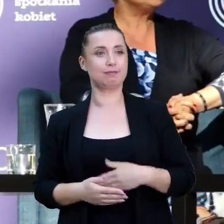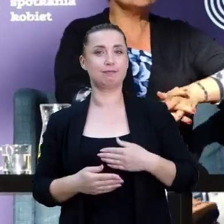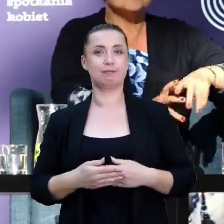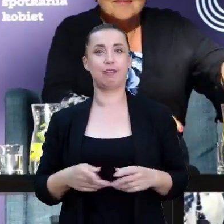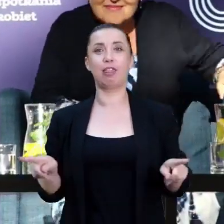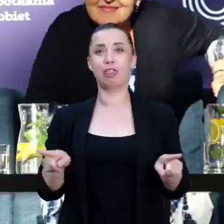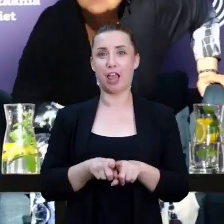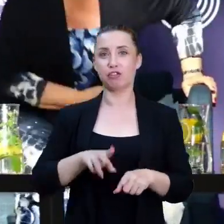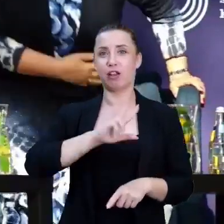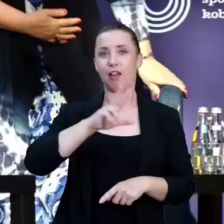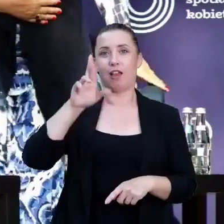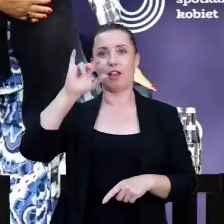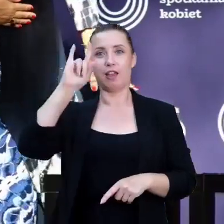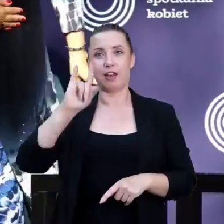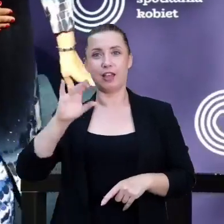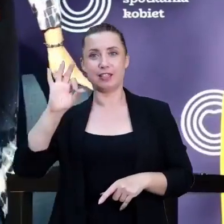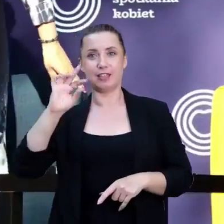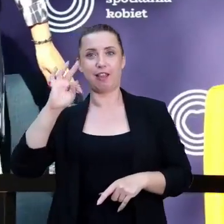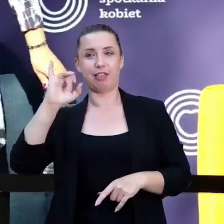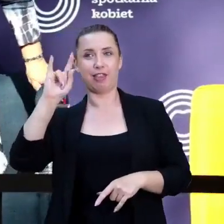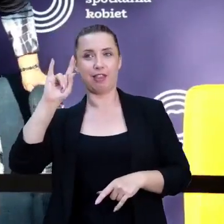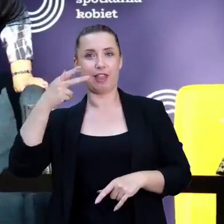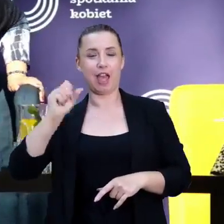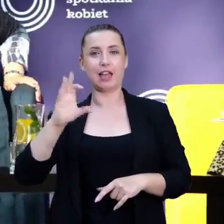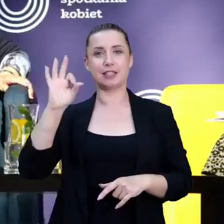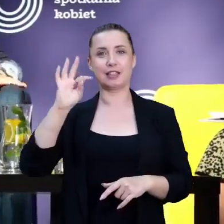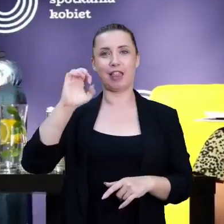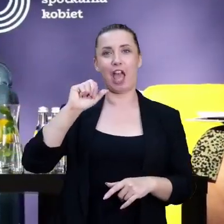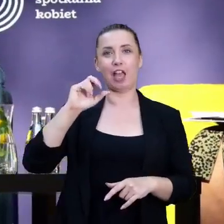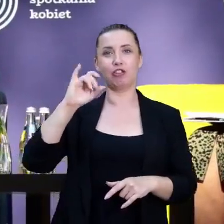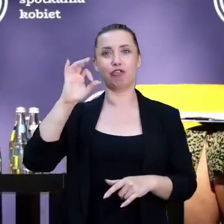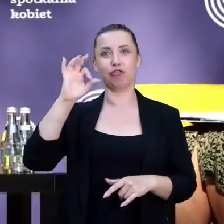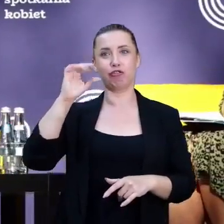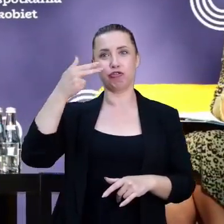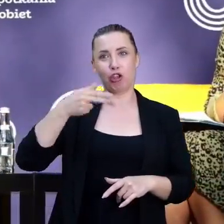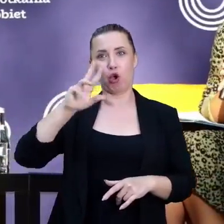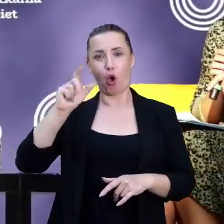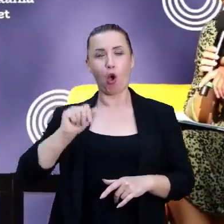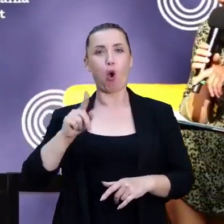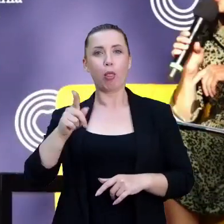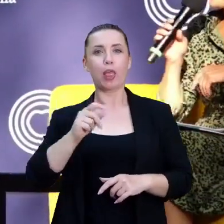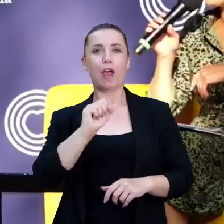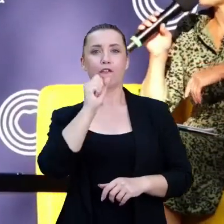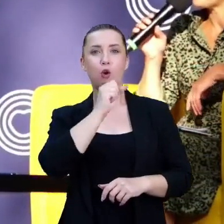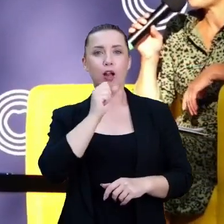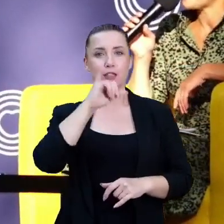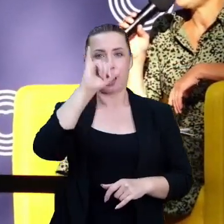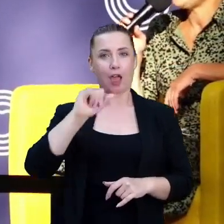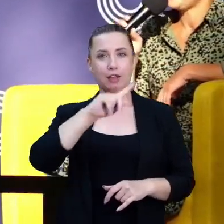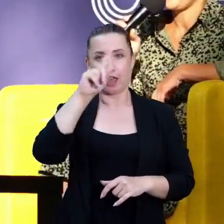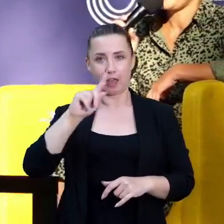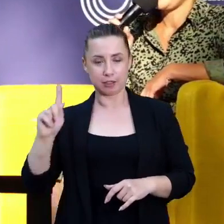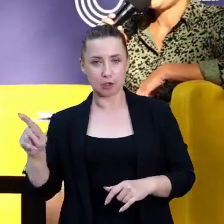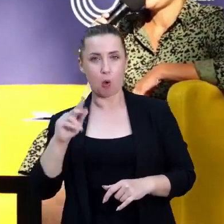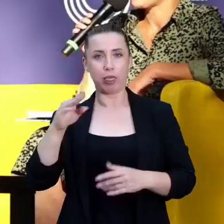Krystyna Stańko, wokalistka jazzowa. Autorka tekstów,